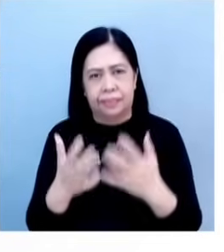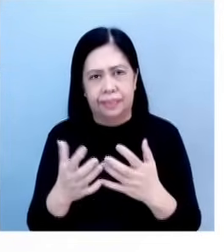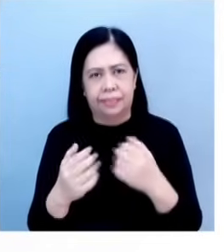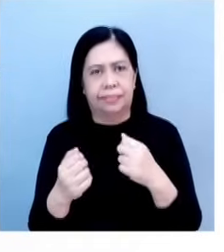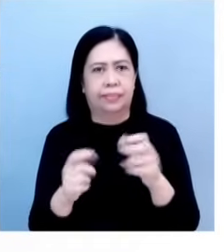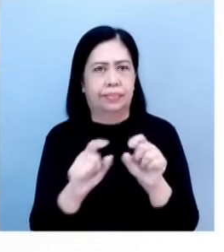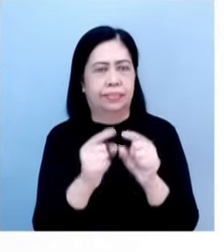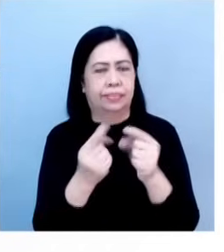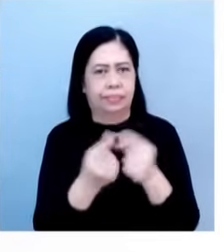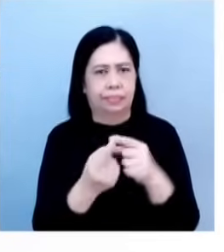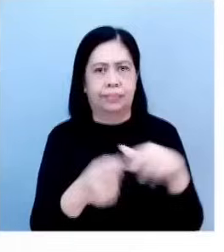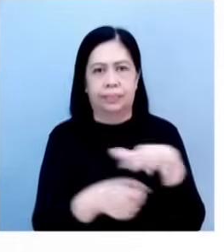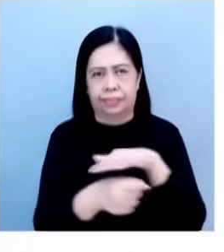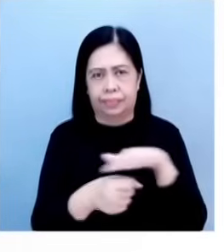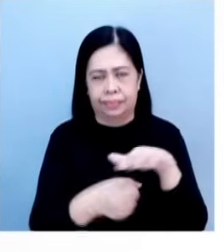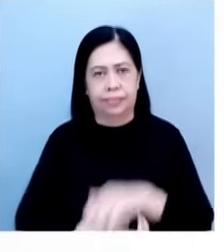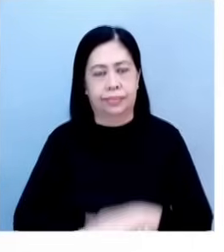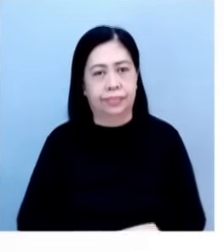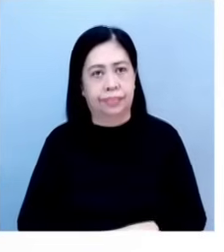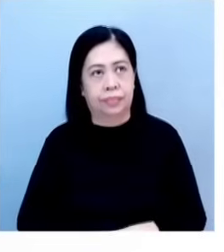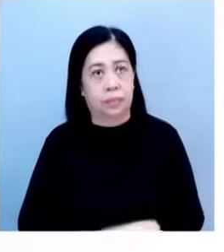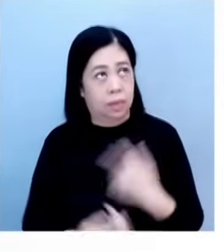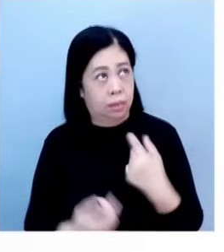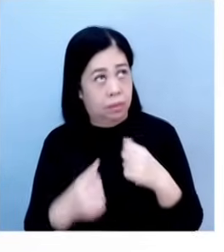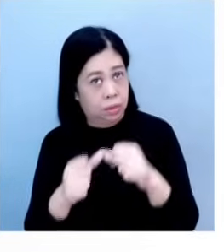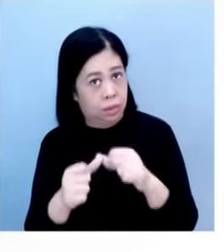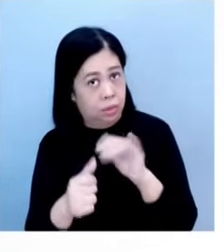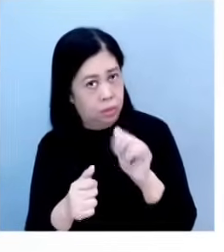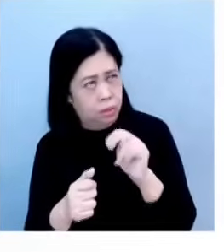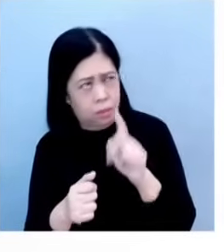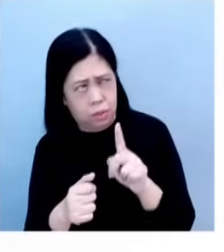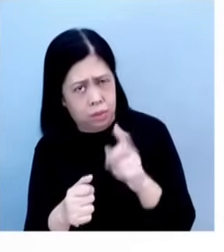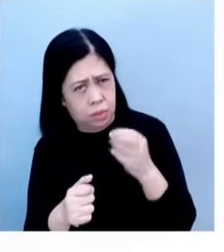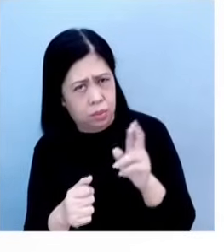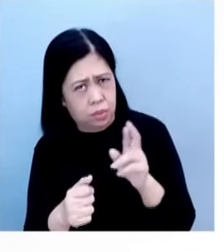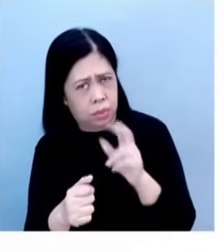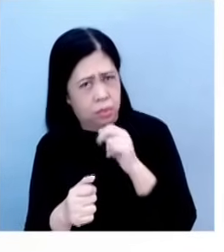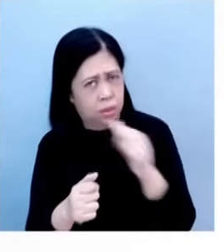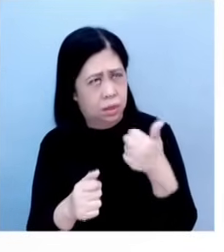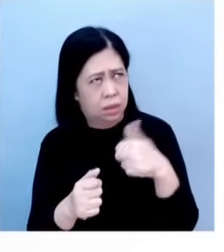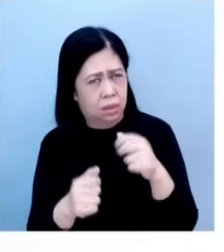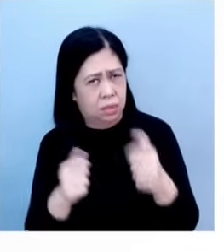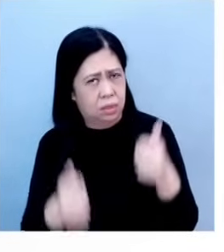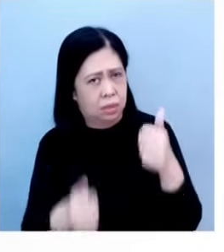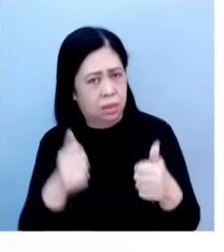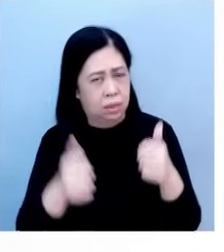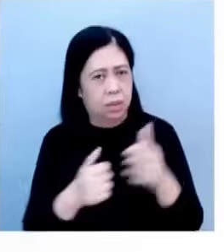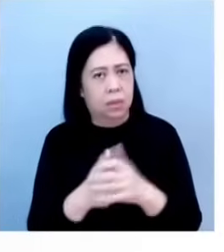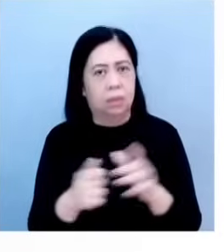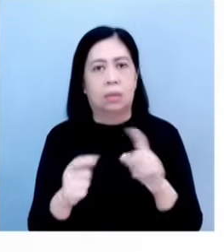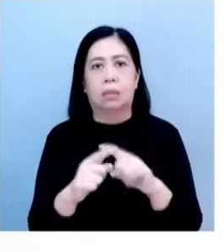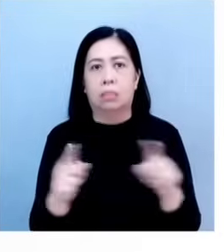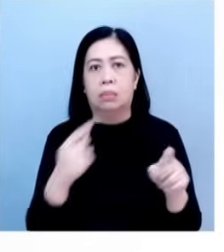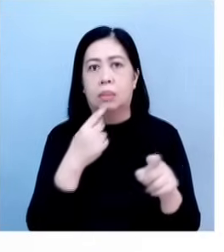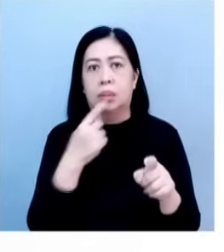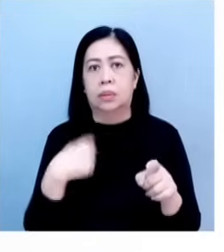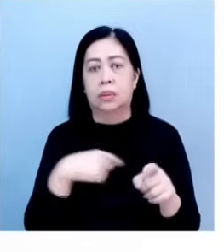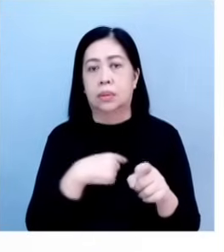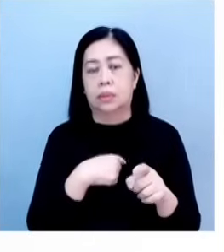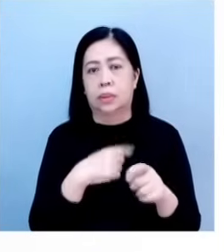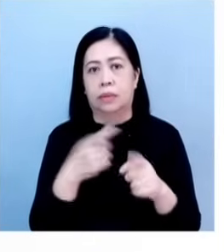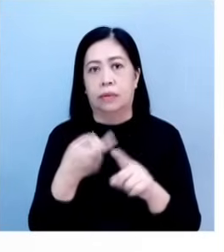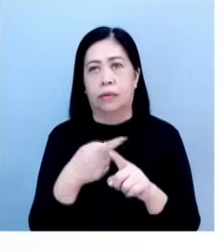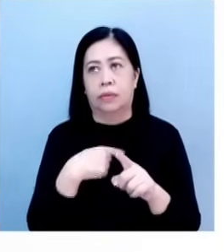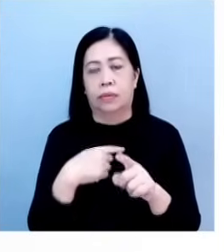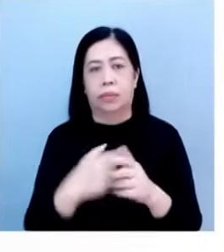ng ating transport sector. Bibiyahe ba kami ng January 1 o hindi na kami bibiyahe ng January 1? Pero sa atin ay batay po doon